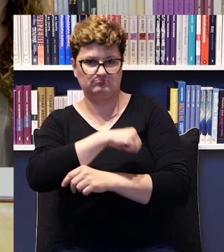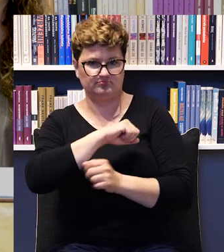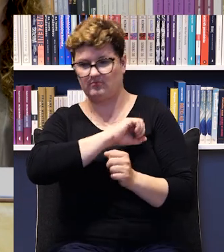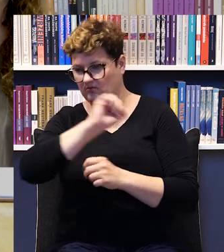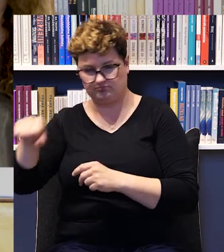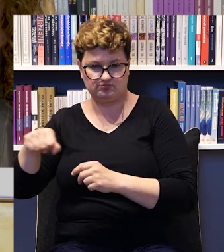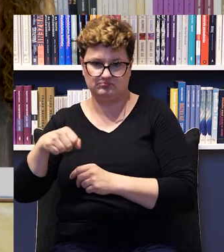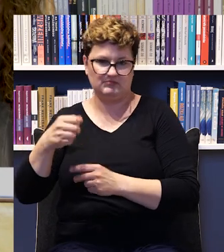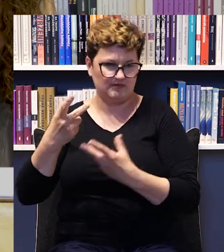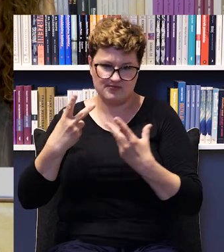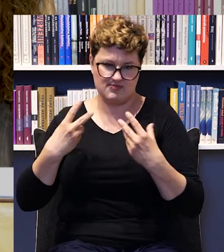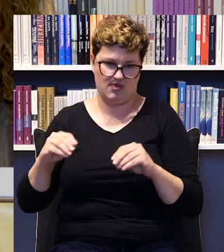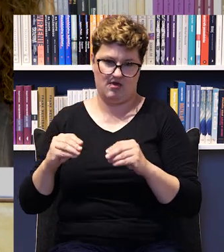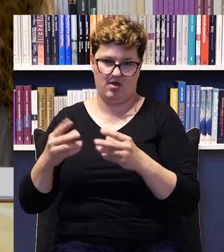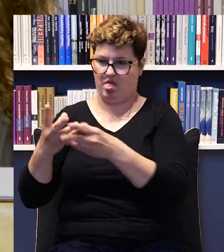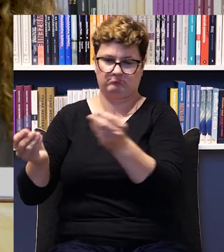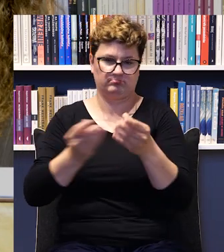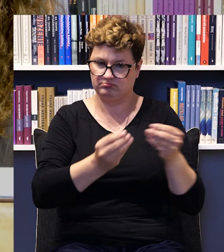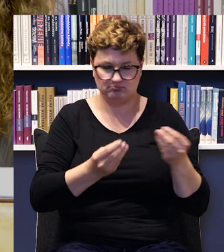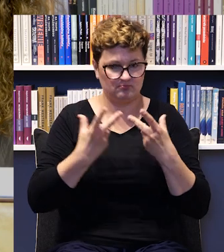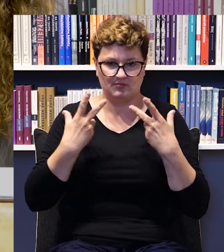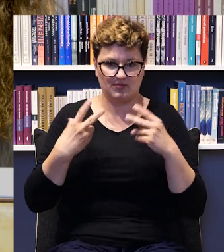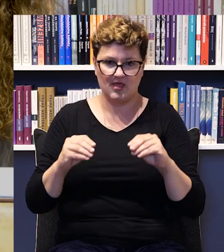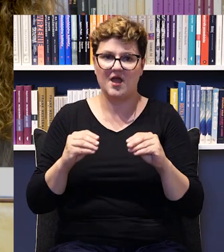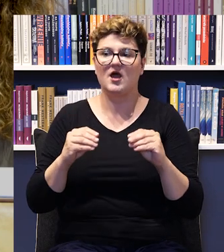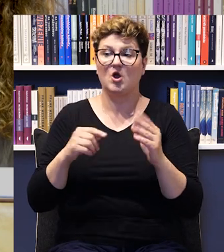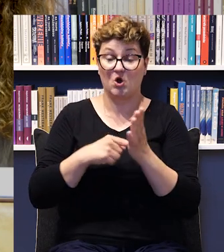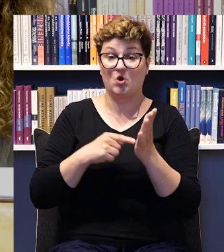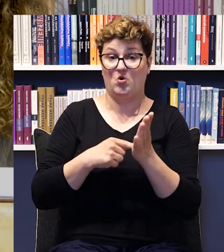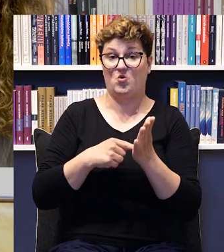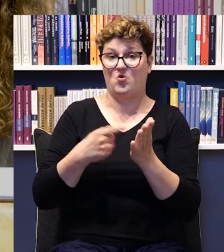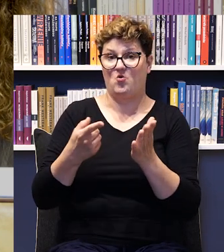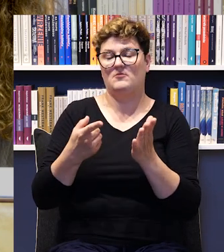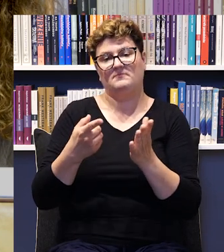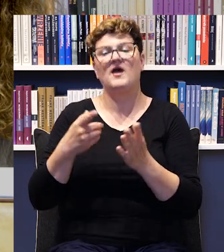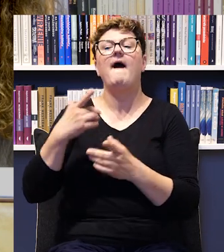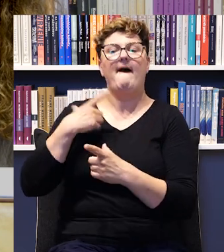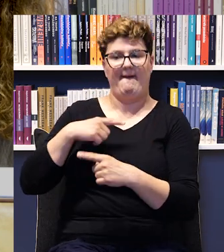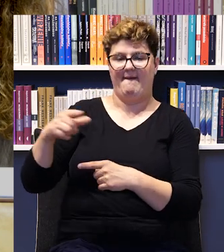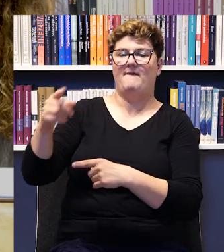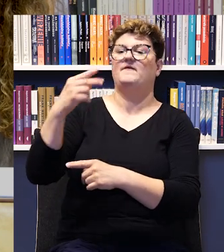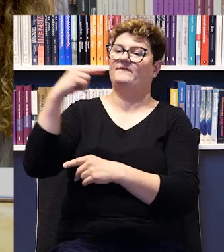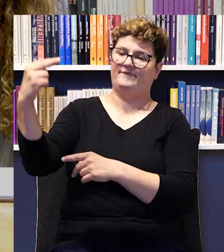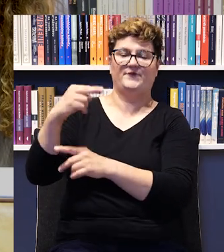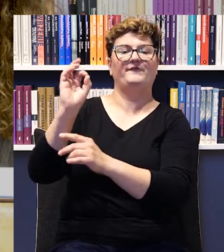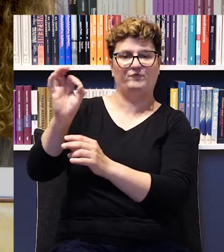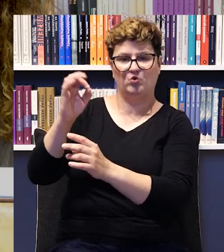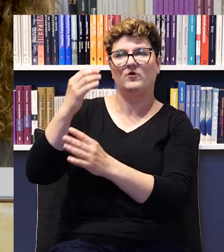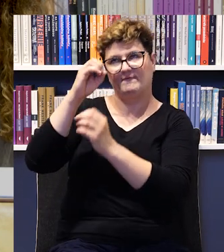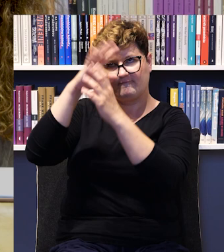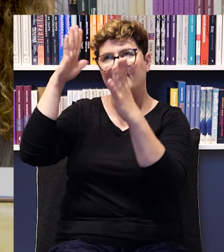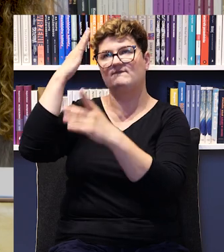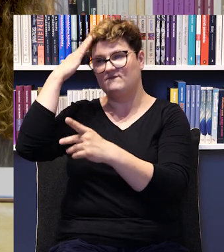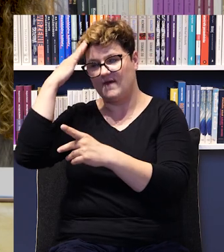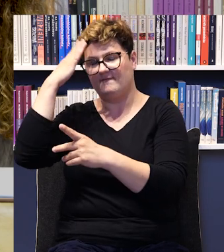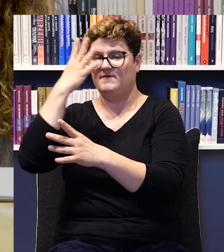tylko chodzi o to, żeby w tym momencie właśnie, okej, znamy tamte narracje, wiemy, jak one wyglądają, czy